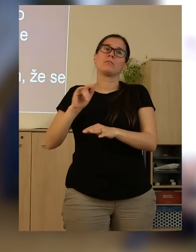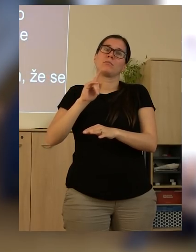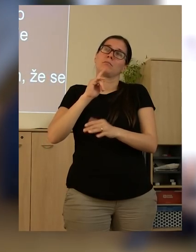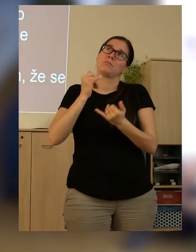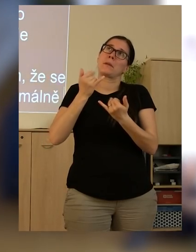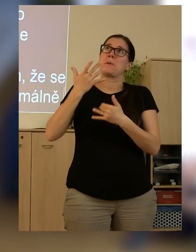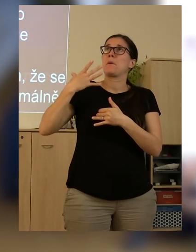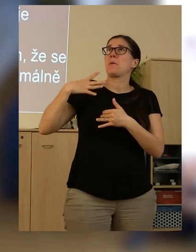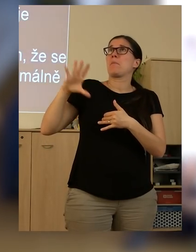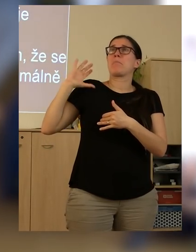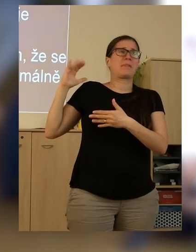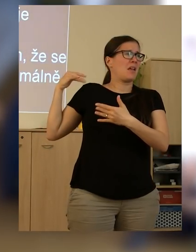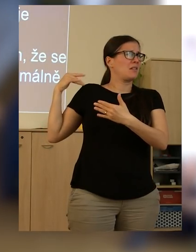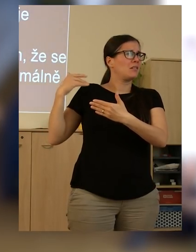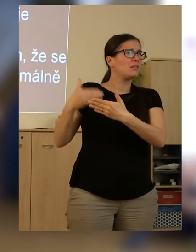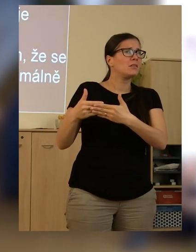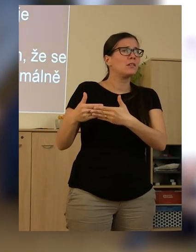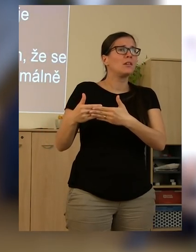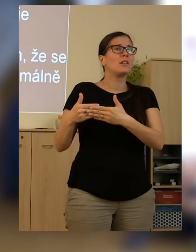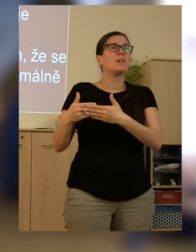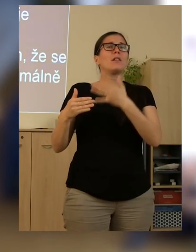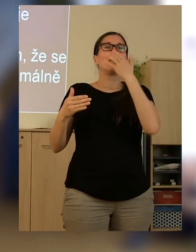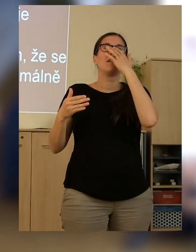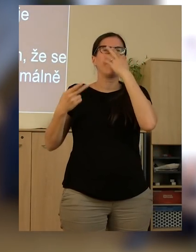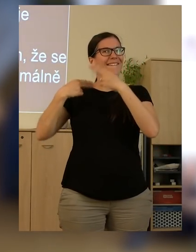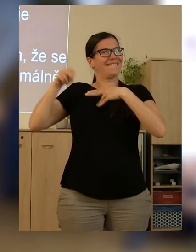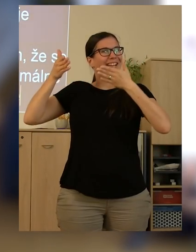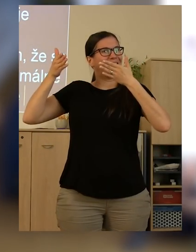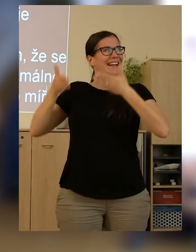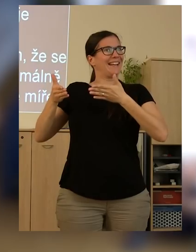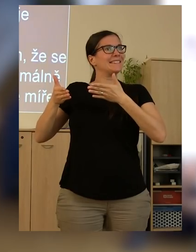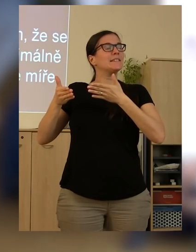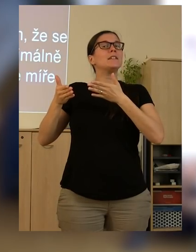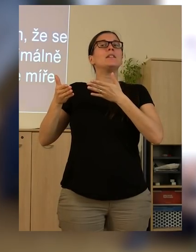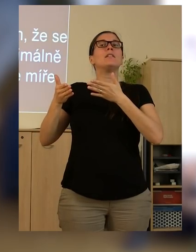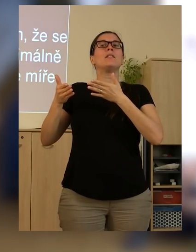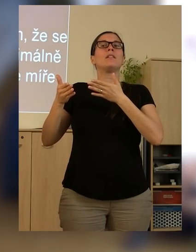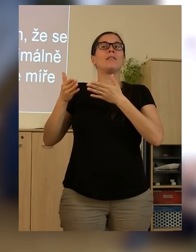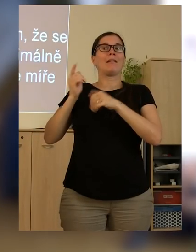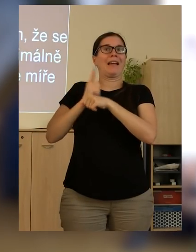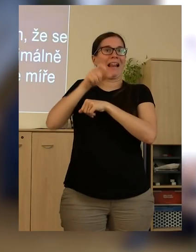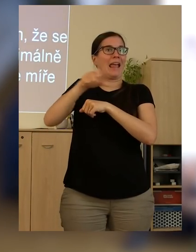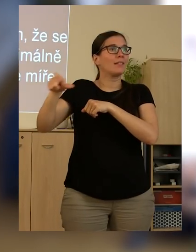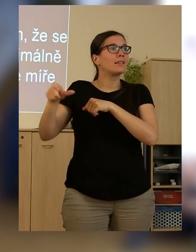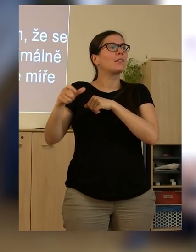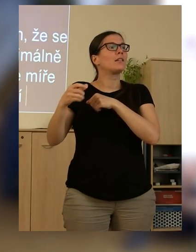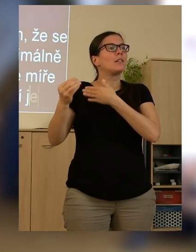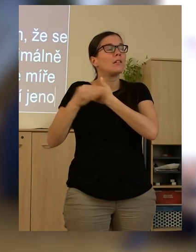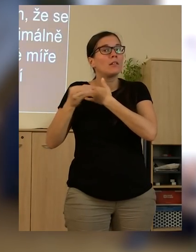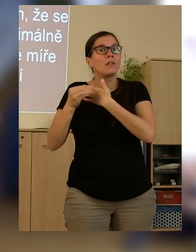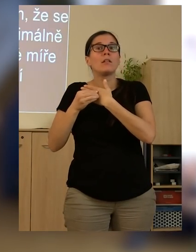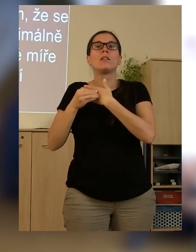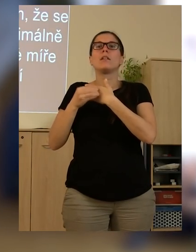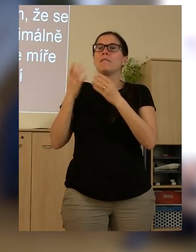5 let, ve zvýšený míře se objevují lidé, kteří nemají jenom v uvozovkách